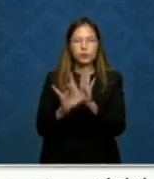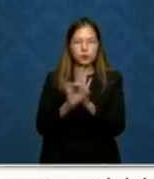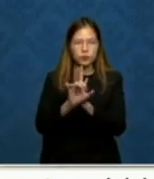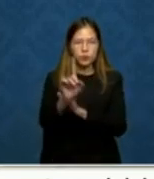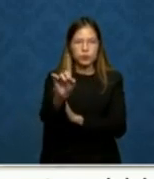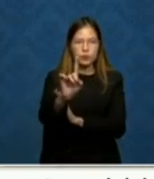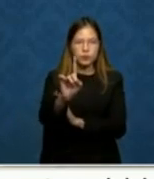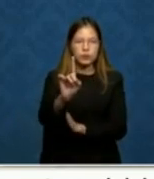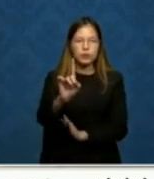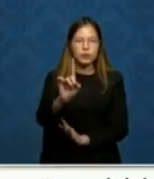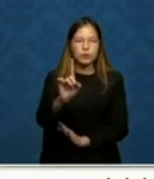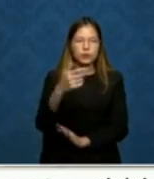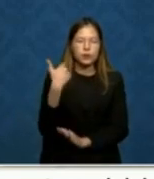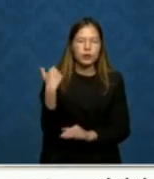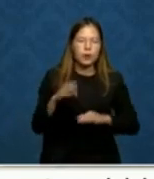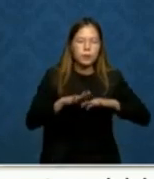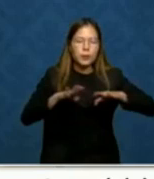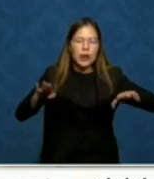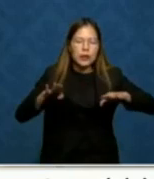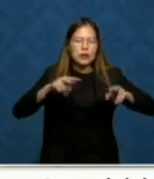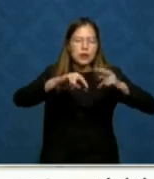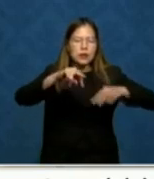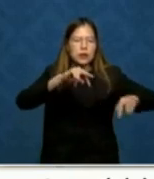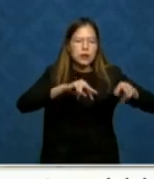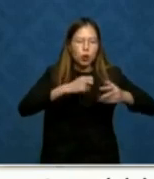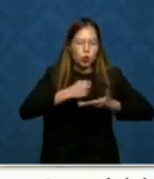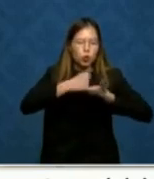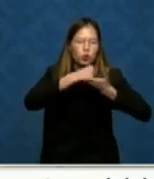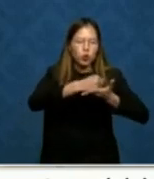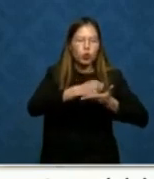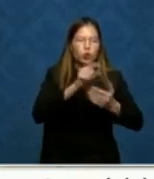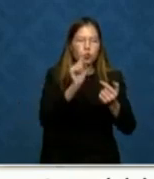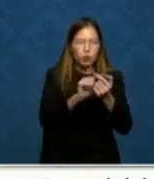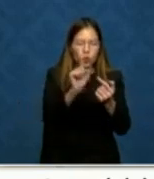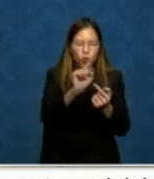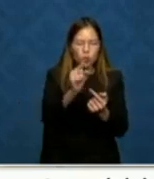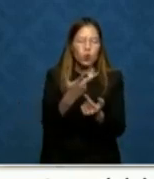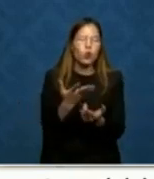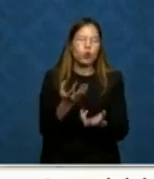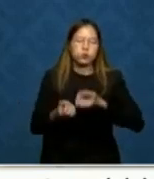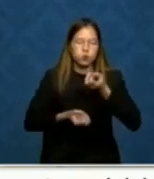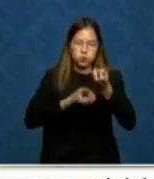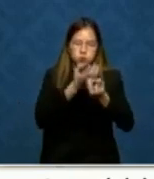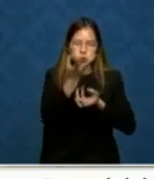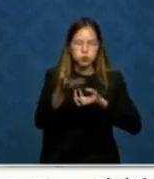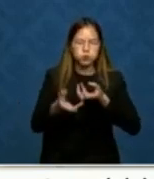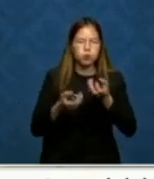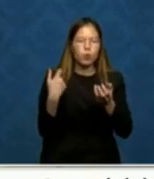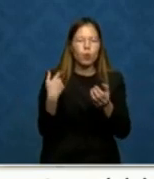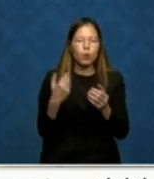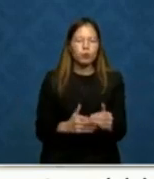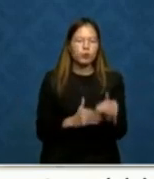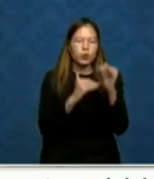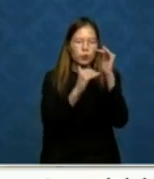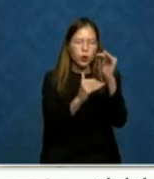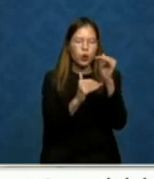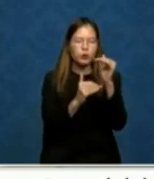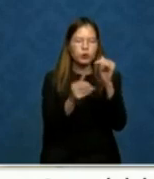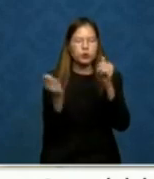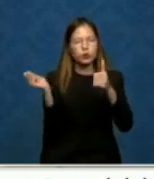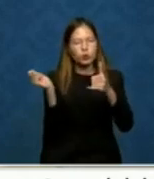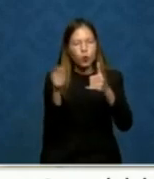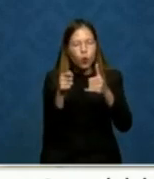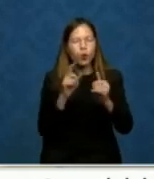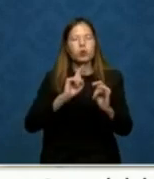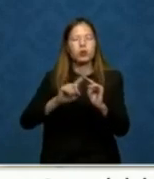านครับคือมาตรการการเยียวยาวันนี้เราพูดถึงที่อภิปรายไปก็คือการกำหนดโทษการลงโท